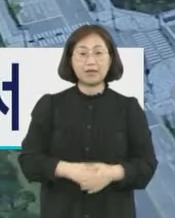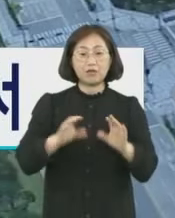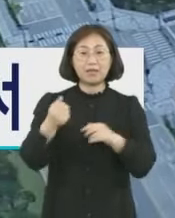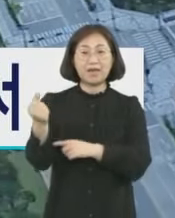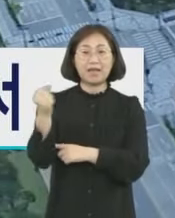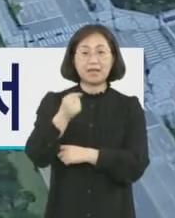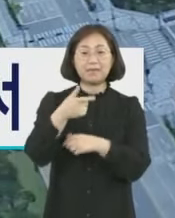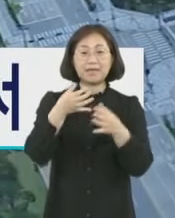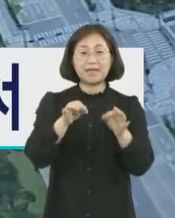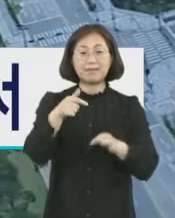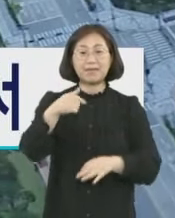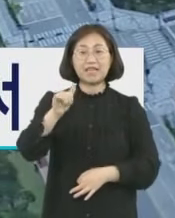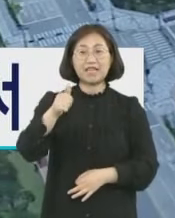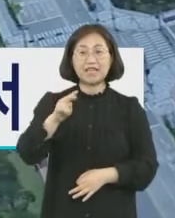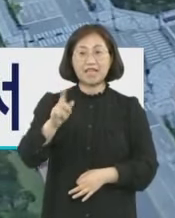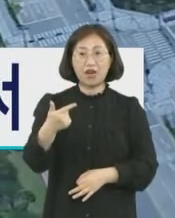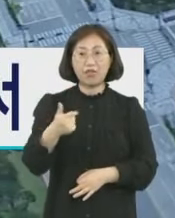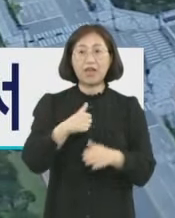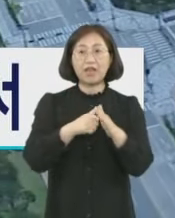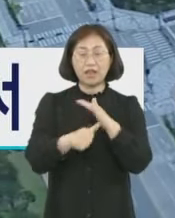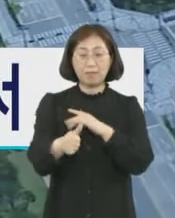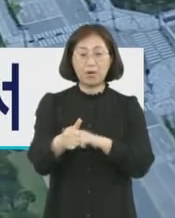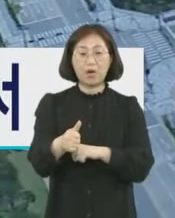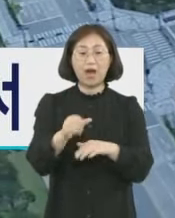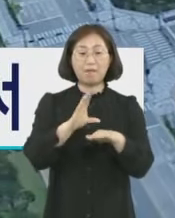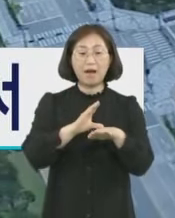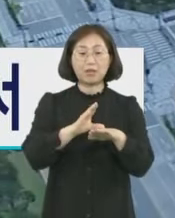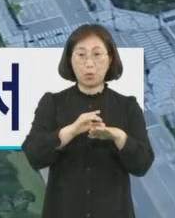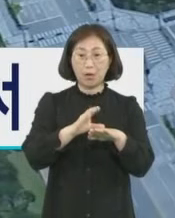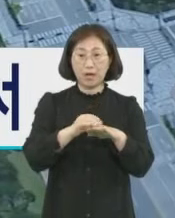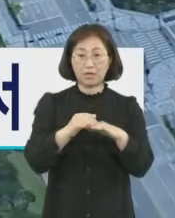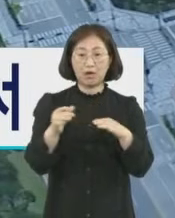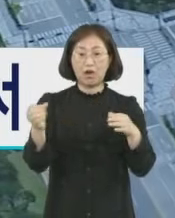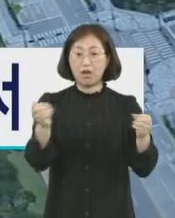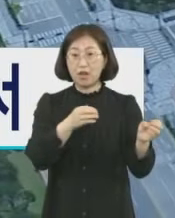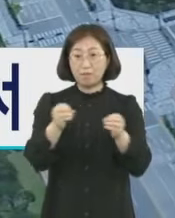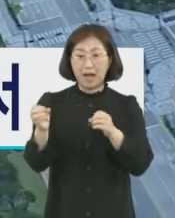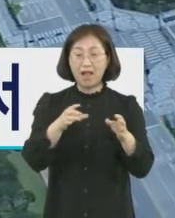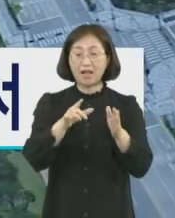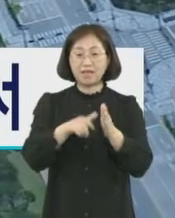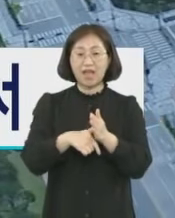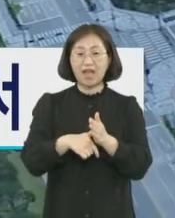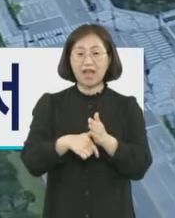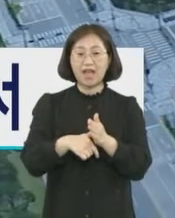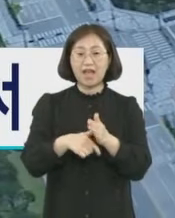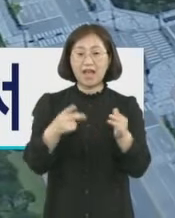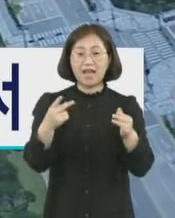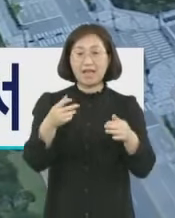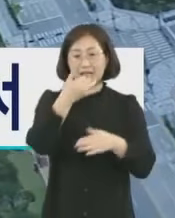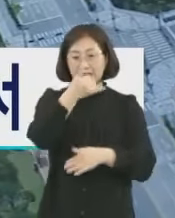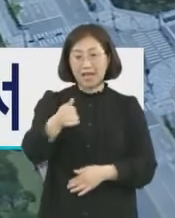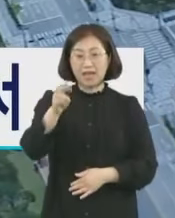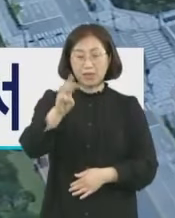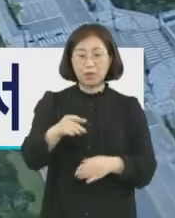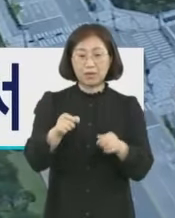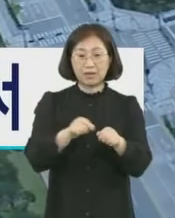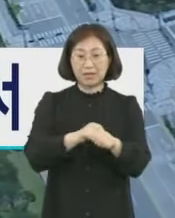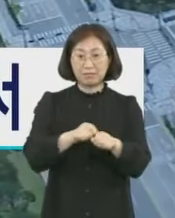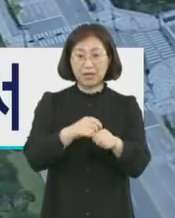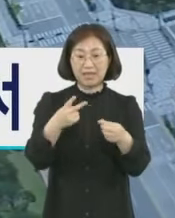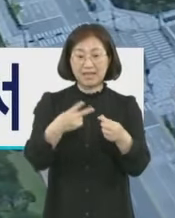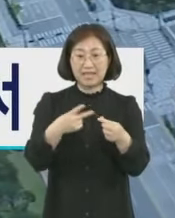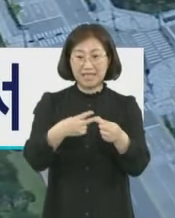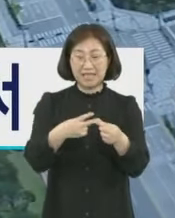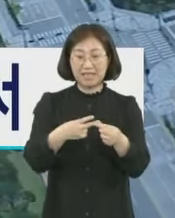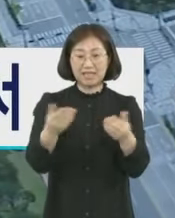국민의힘 김기현 원내대표가 지역 민방과의 특별 대담에서 세종시 대통령 제2집무실 설치를 최대한 빨리